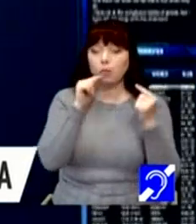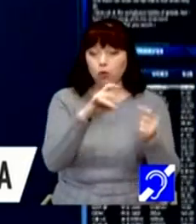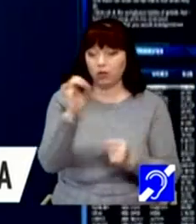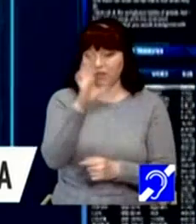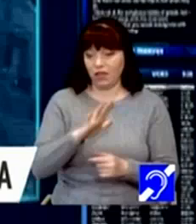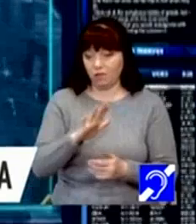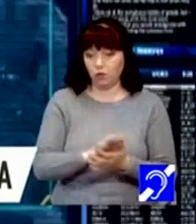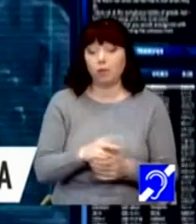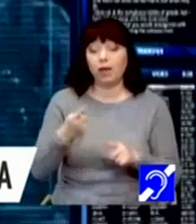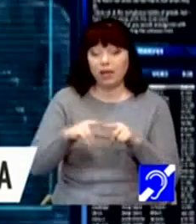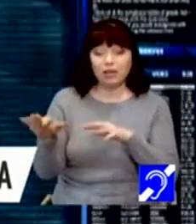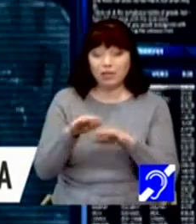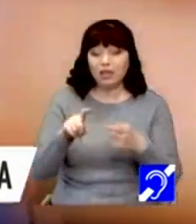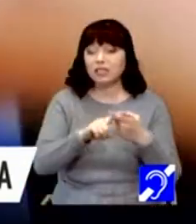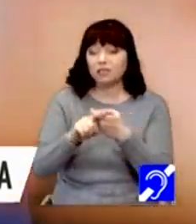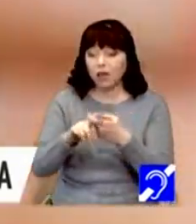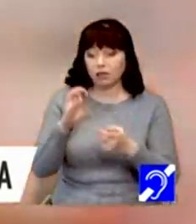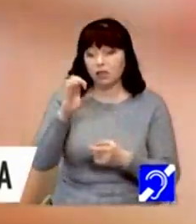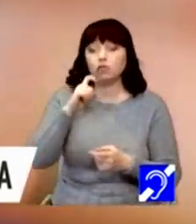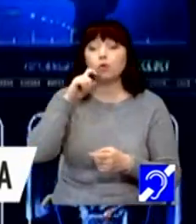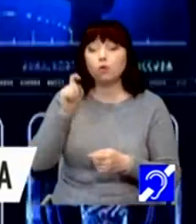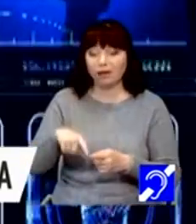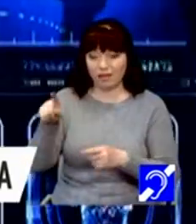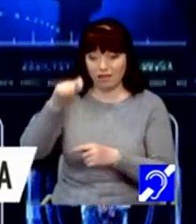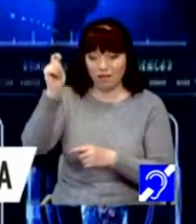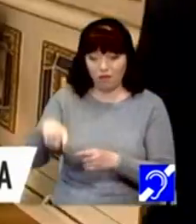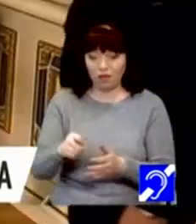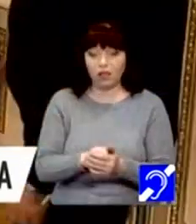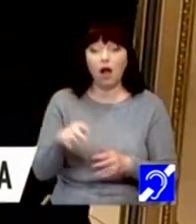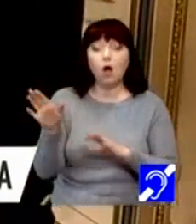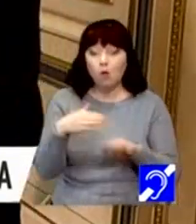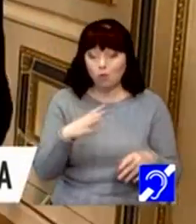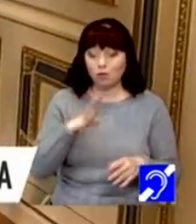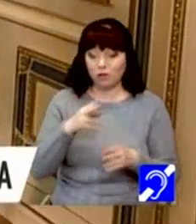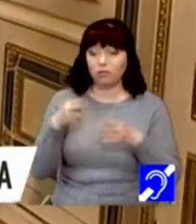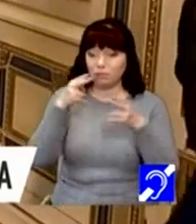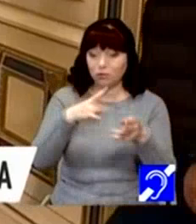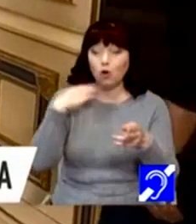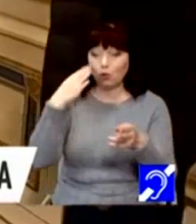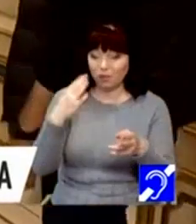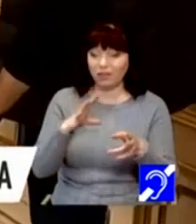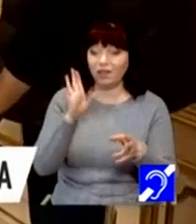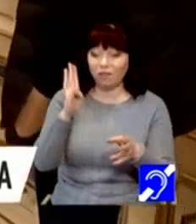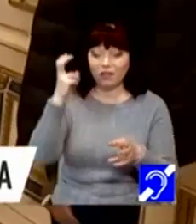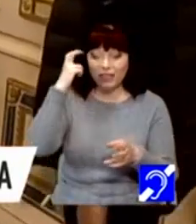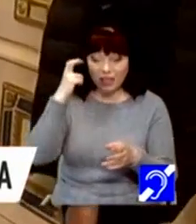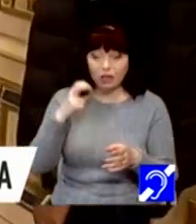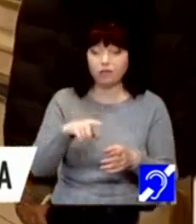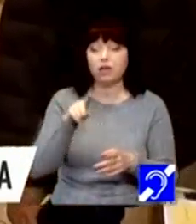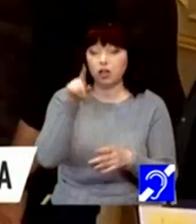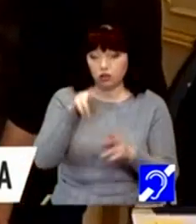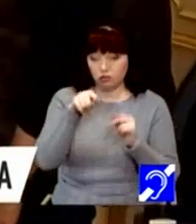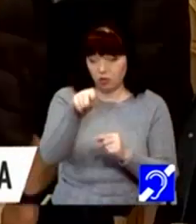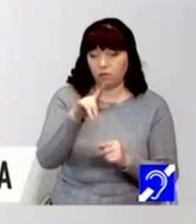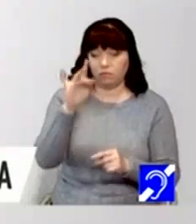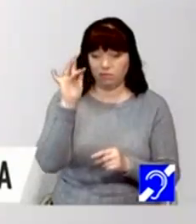acțiunea e legată de conflictul dintre Ucraina și Rusia după vizita oficialilor români în Ucraina hackeri la un nominalizat pe Marcel